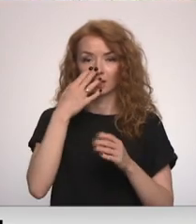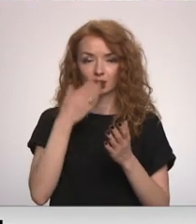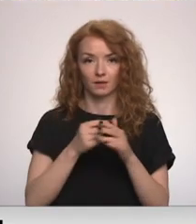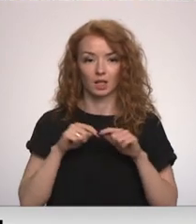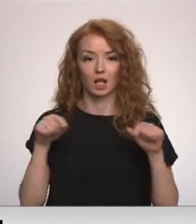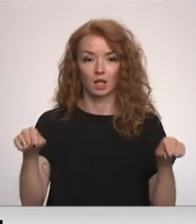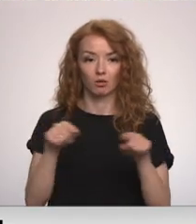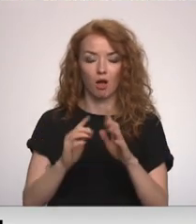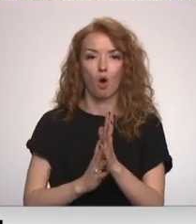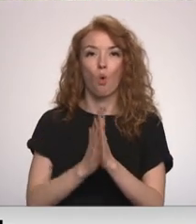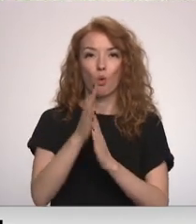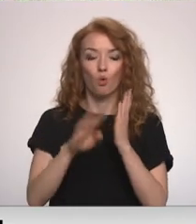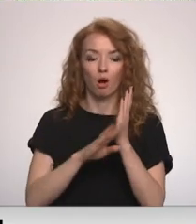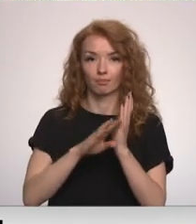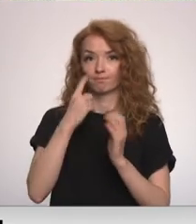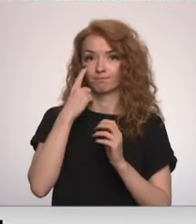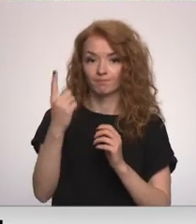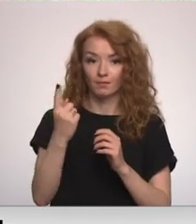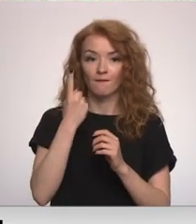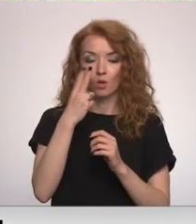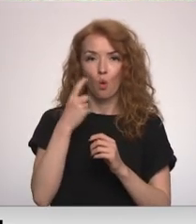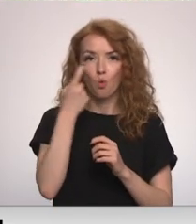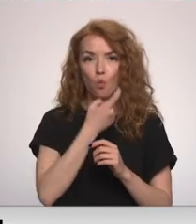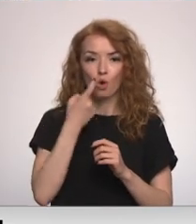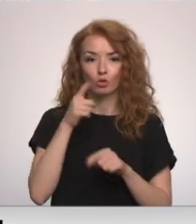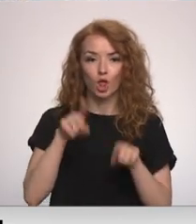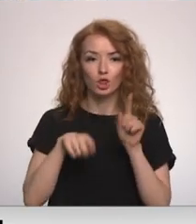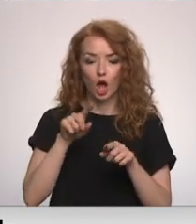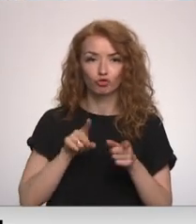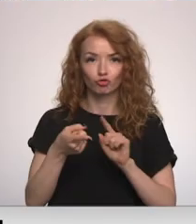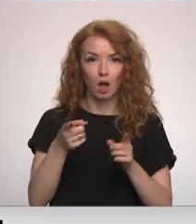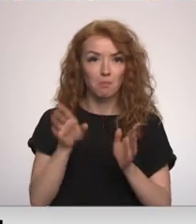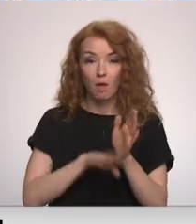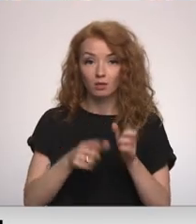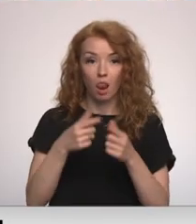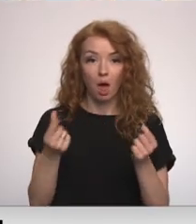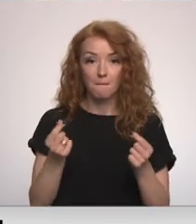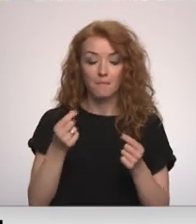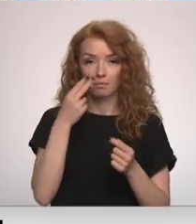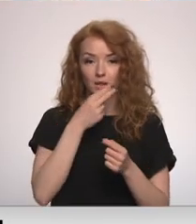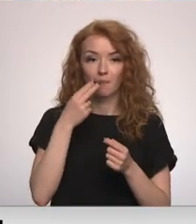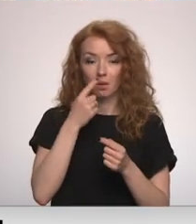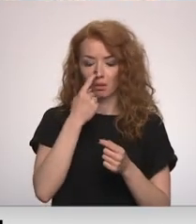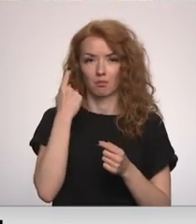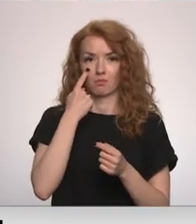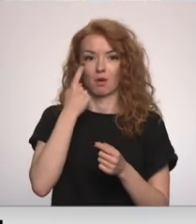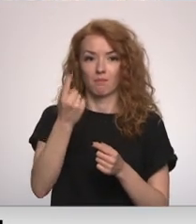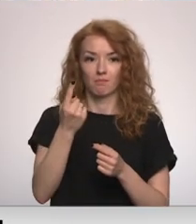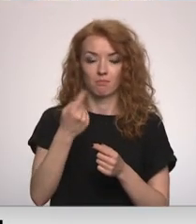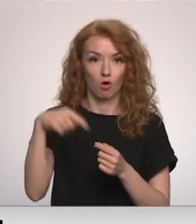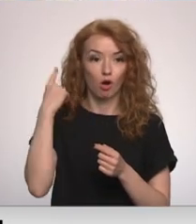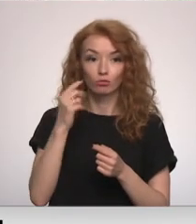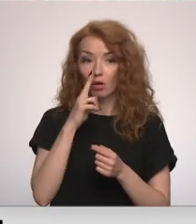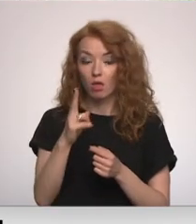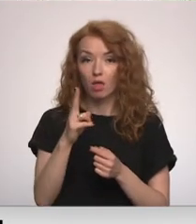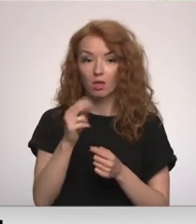teritorijā augošajos kokos. To, ka vienam no ozoliem daži zari ir bez lapām, saimniece pavisam nejauši pamanījusi pagājušajā